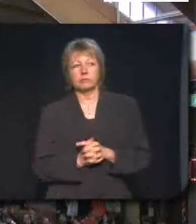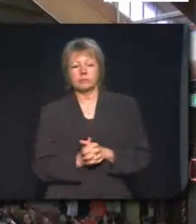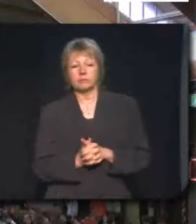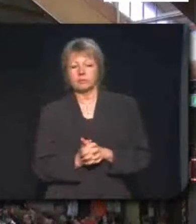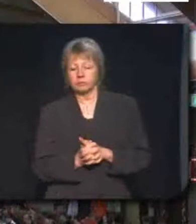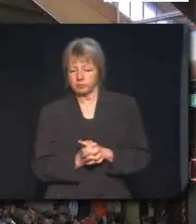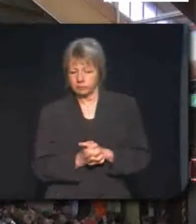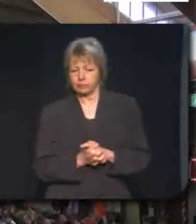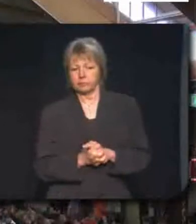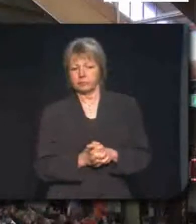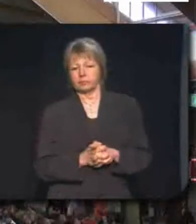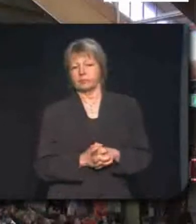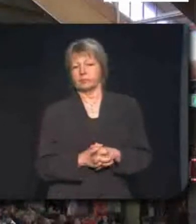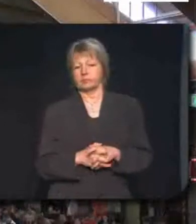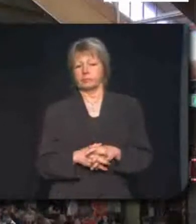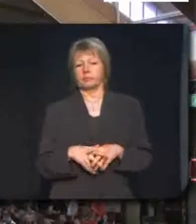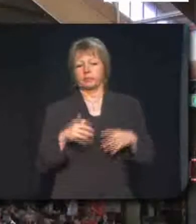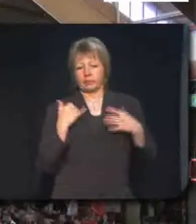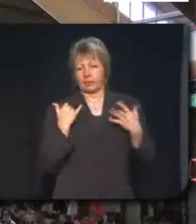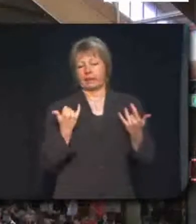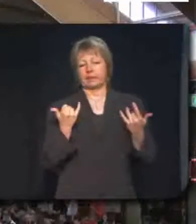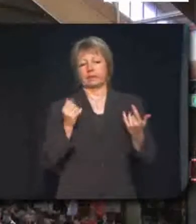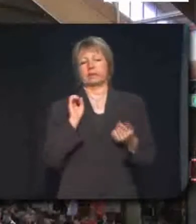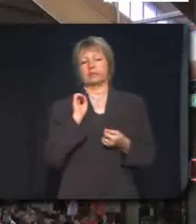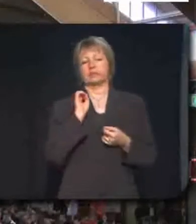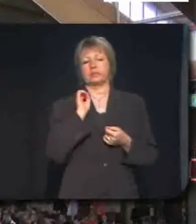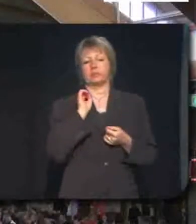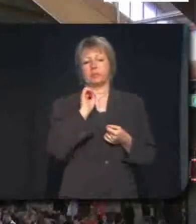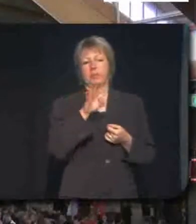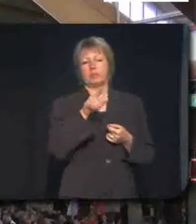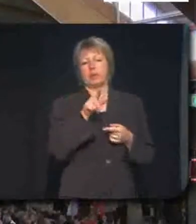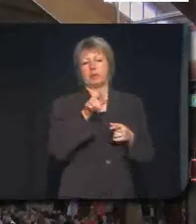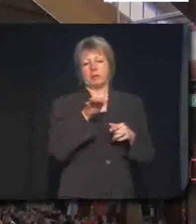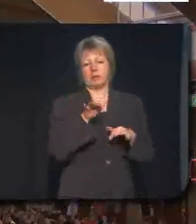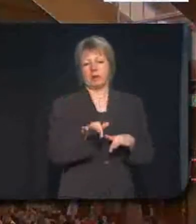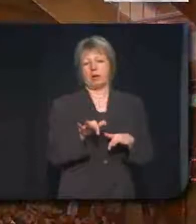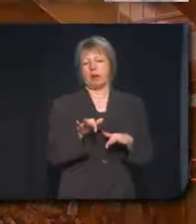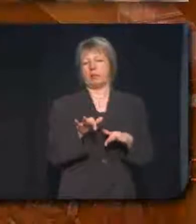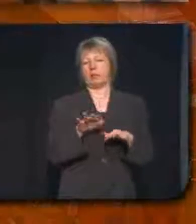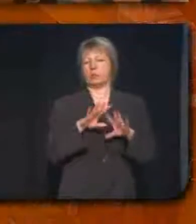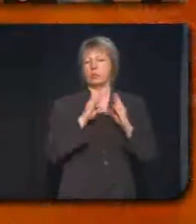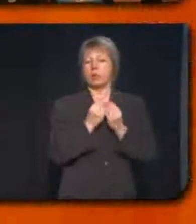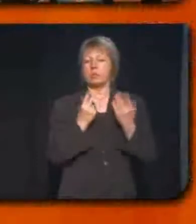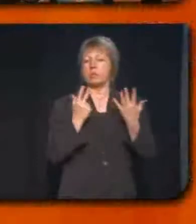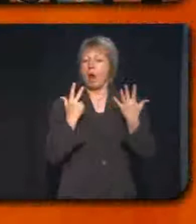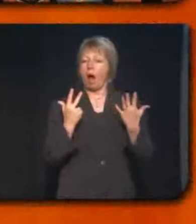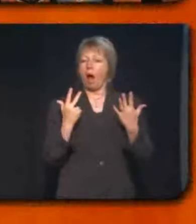gut jetzt ist er auf dem Beamer dieser Antrag besteht aus 8 Modulen